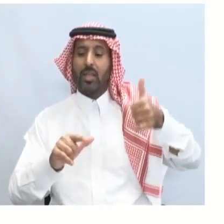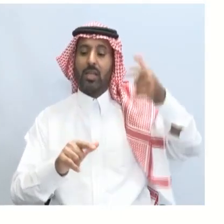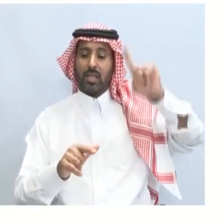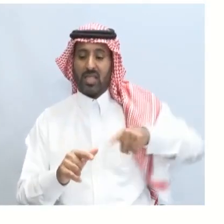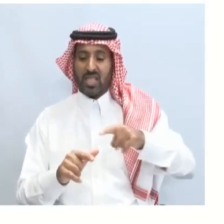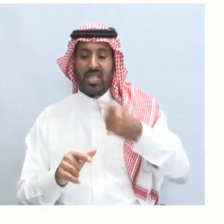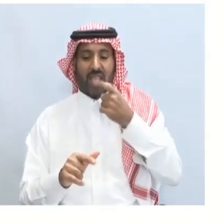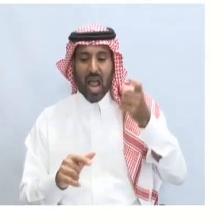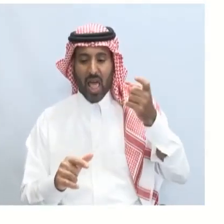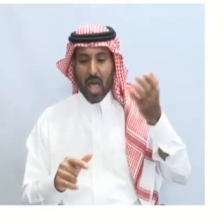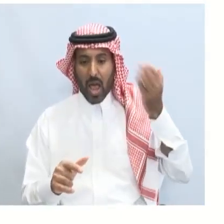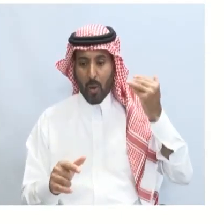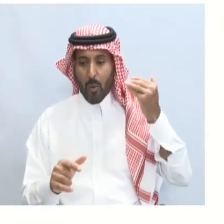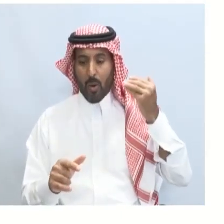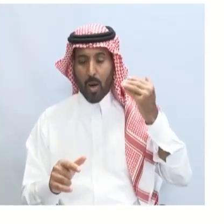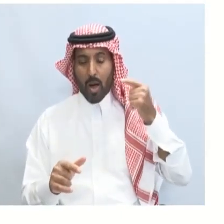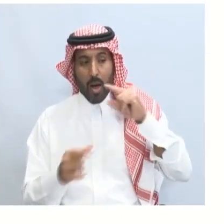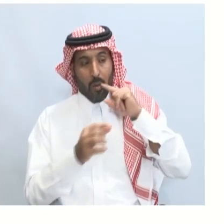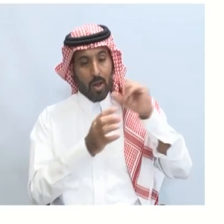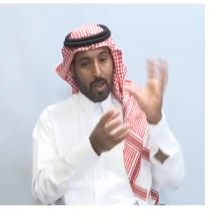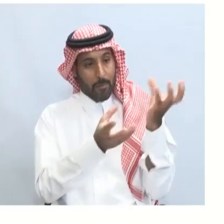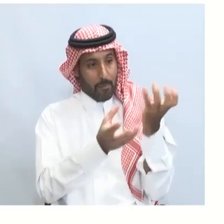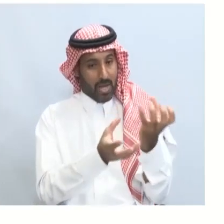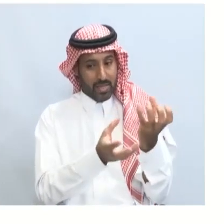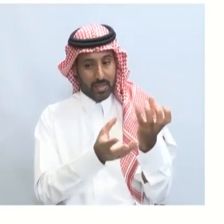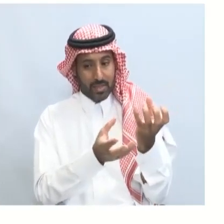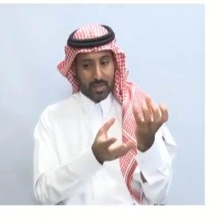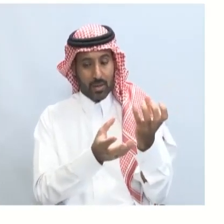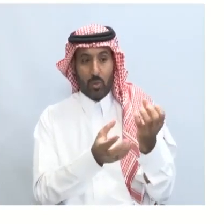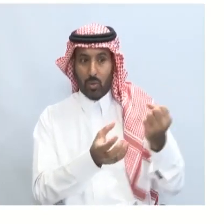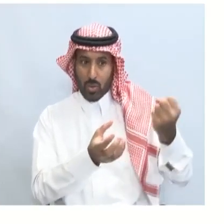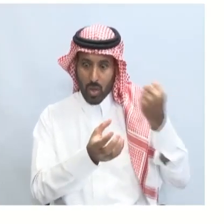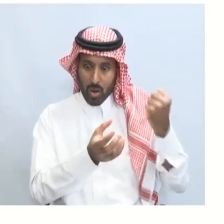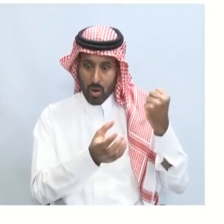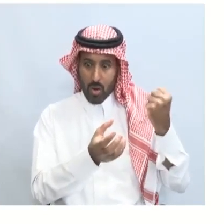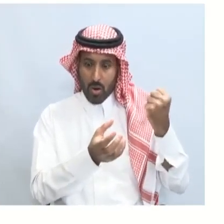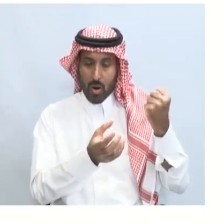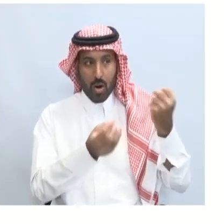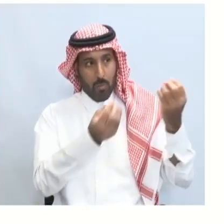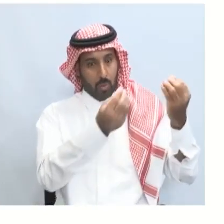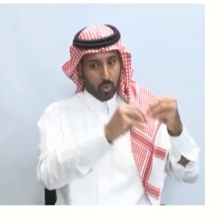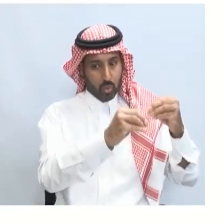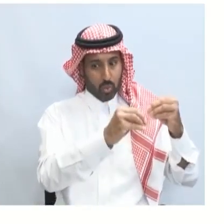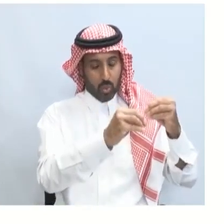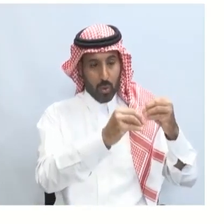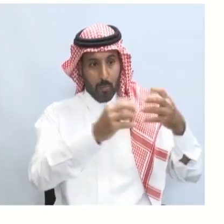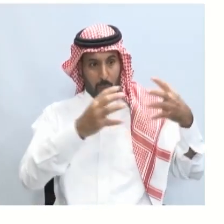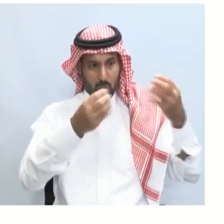سنه كانت الماده والطاقه الموجوده